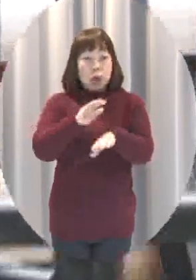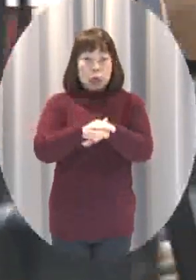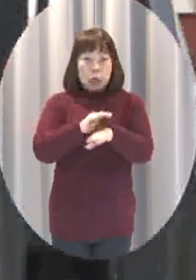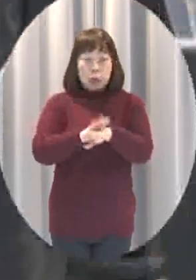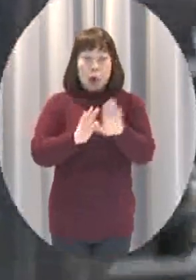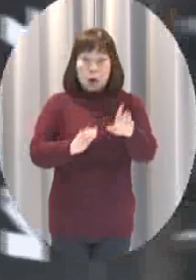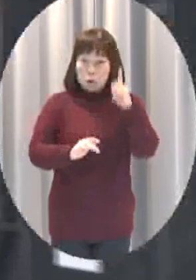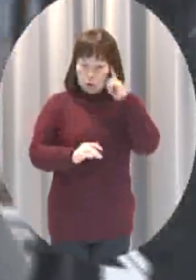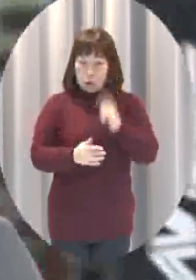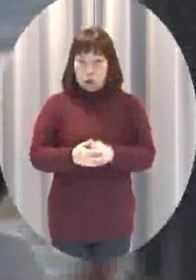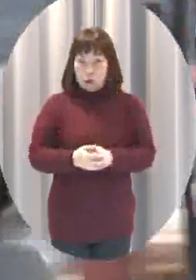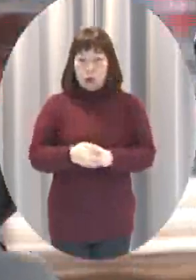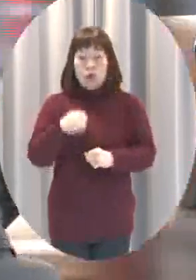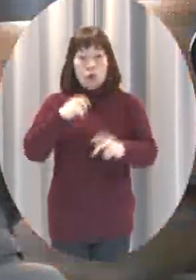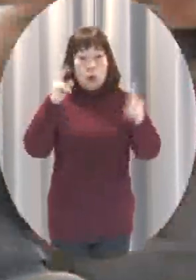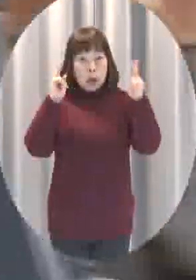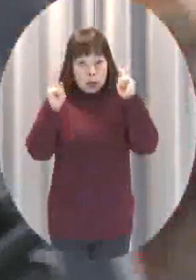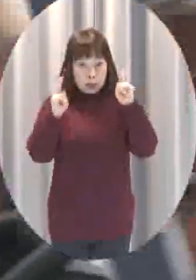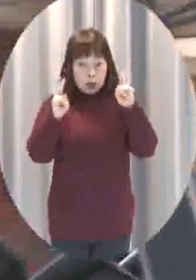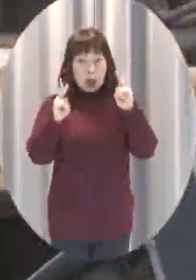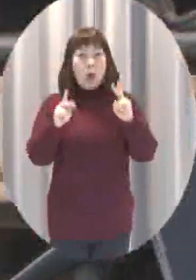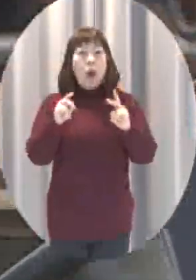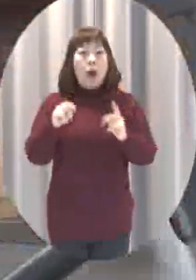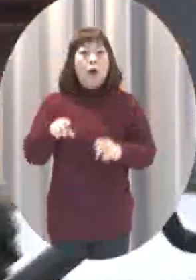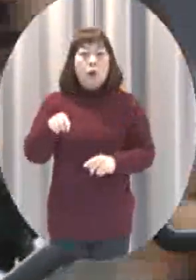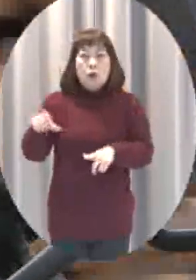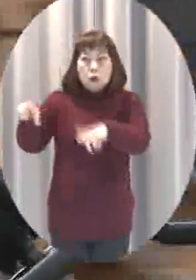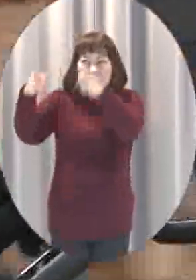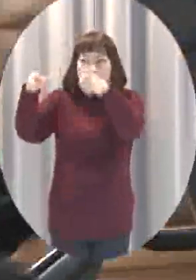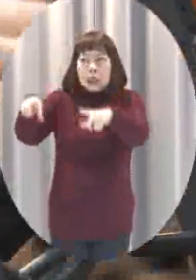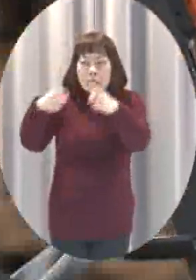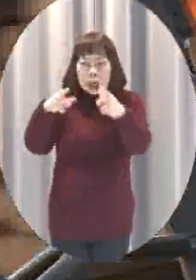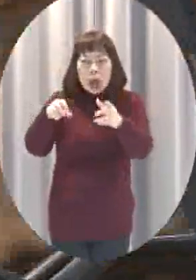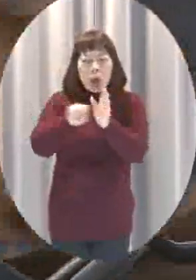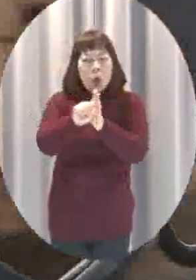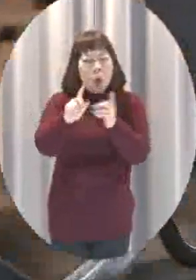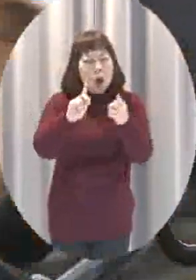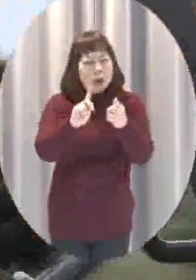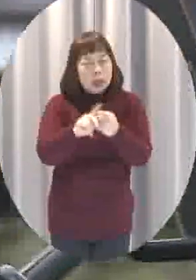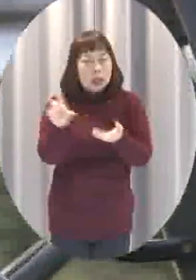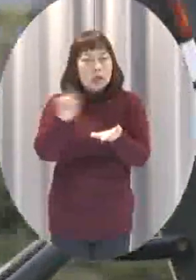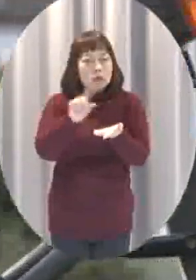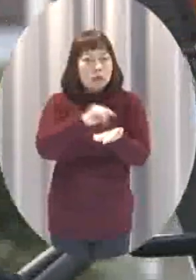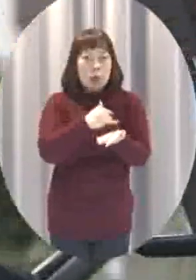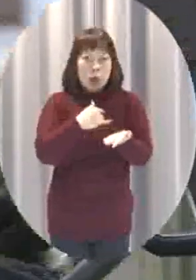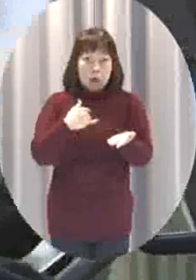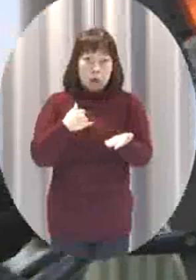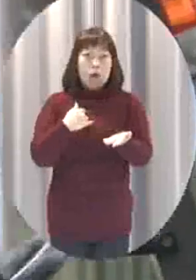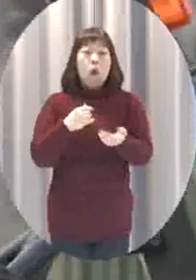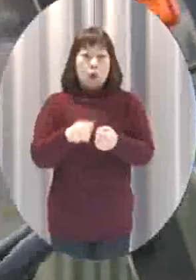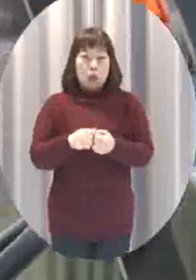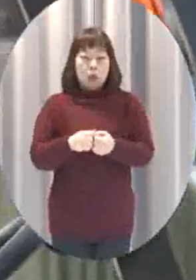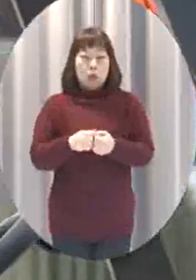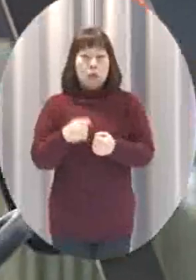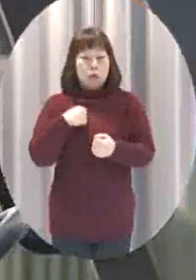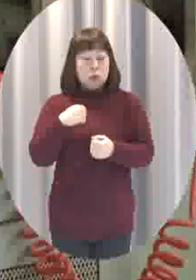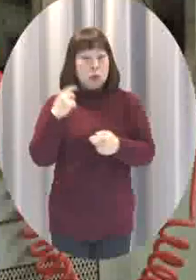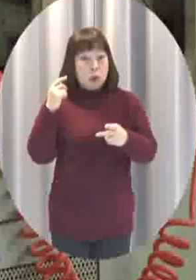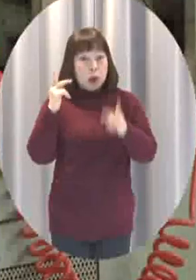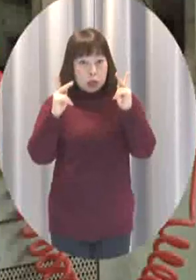社では資材が有効に使われるように、弊社の場合ですと公園用資